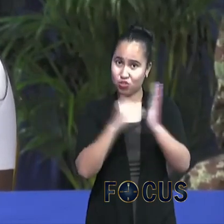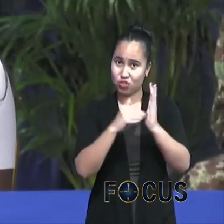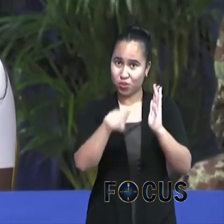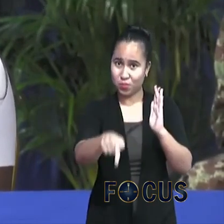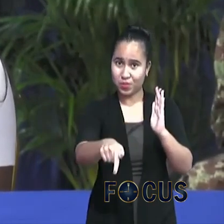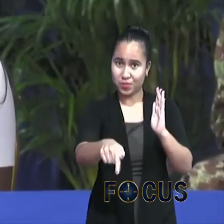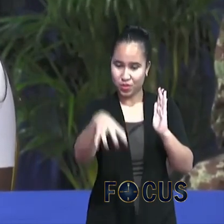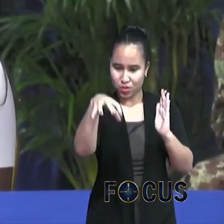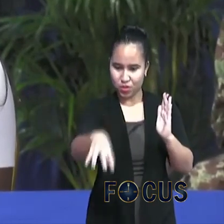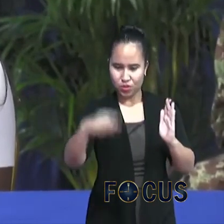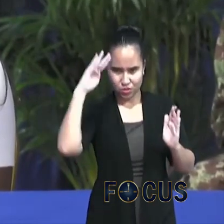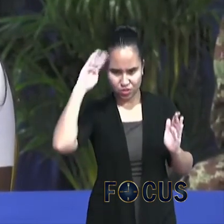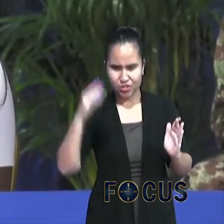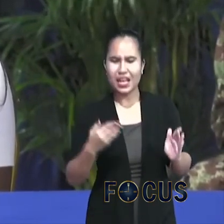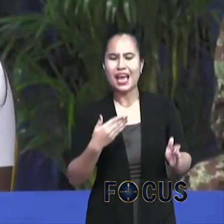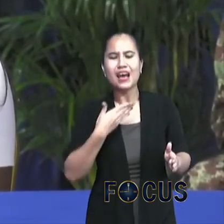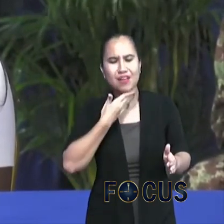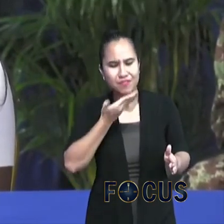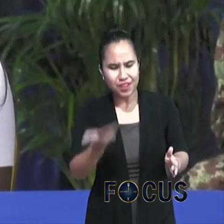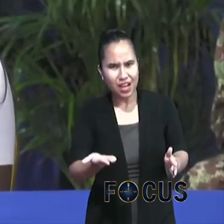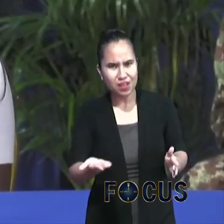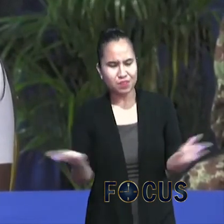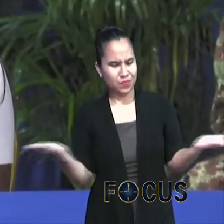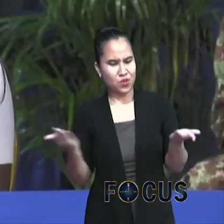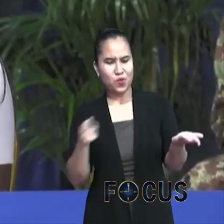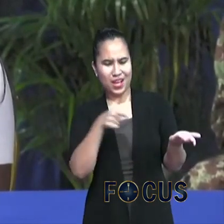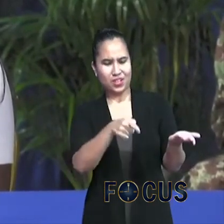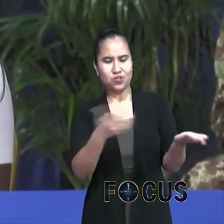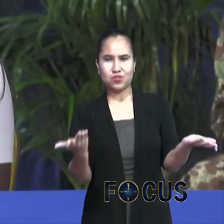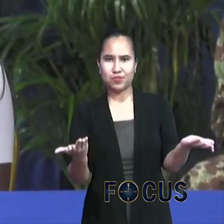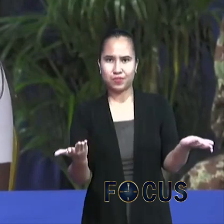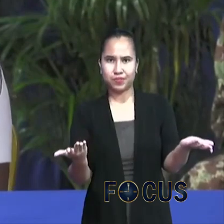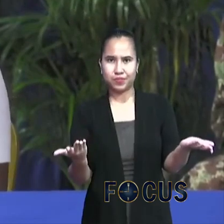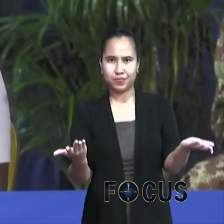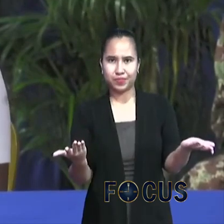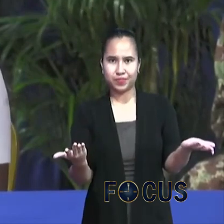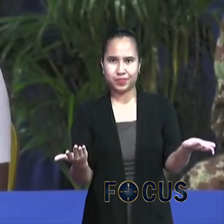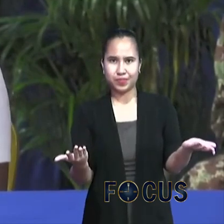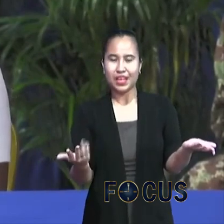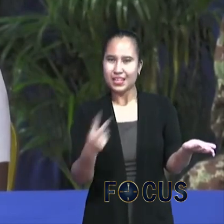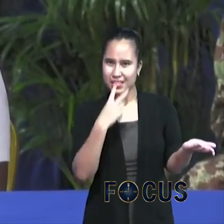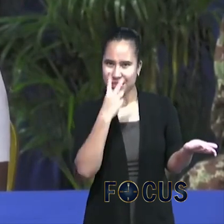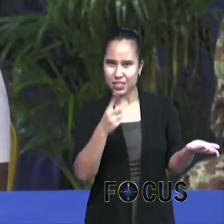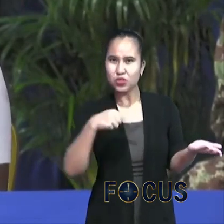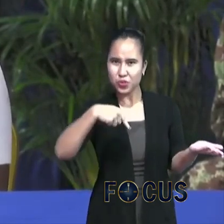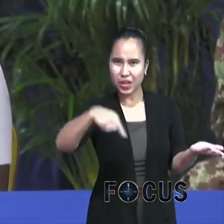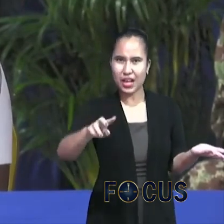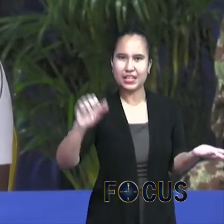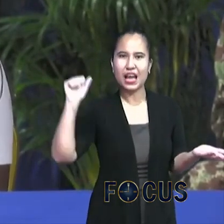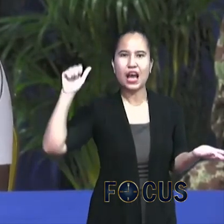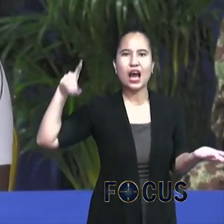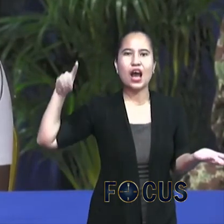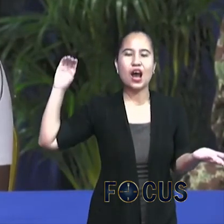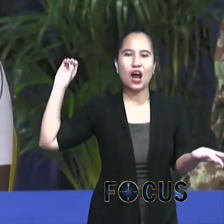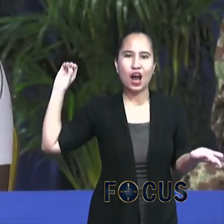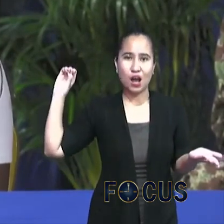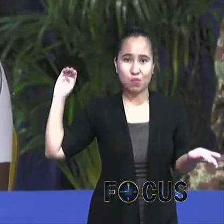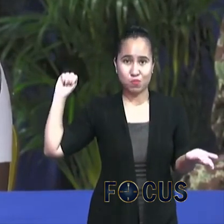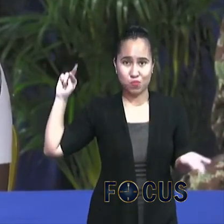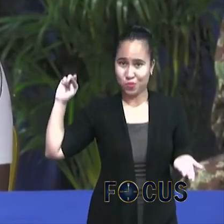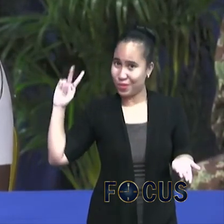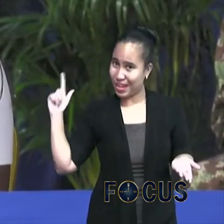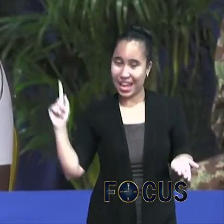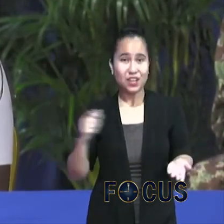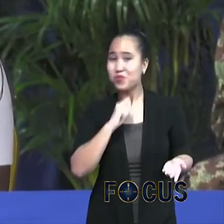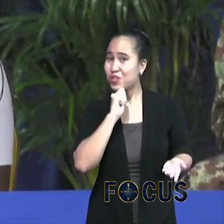Pikinsaro al. Dat men u zal vragen waar u naartoe gaat. En mocht blijken dat u dus naar Apora gaat en u heeft geen toestemming van het managementteam,